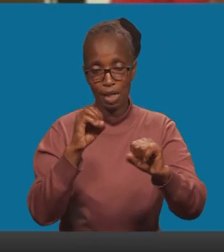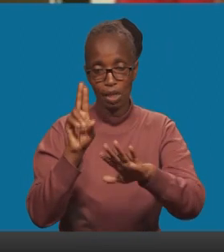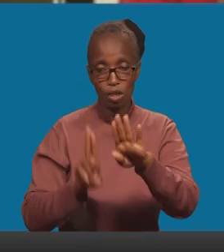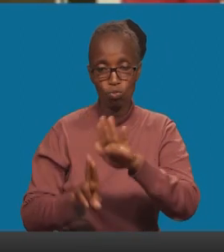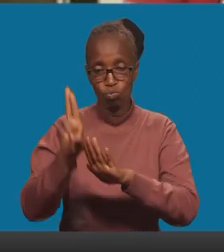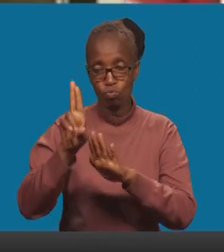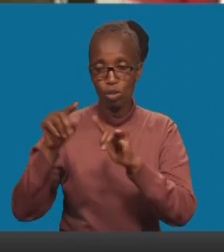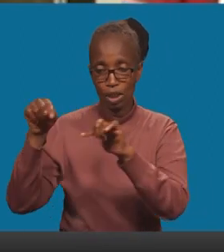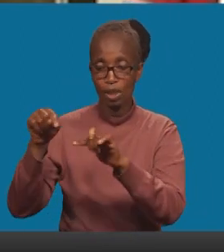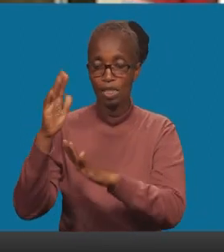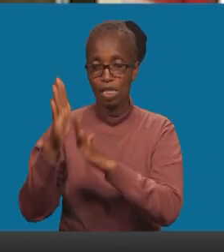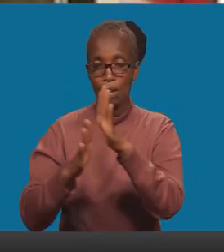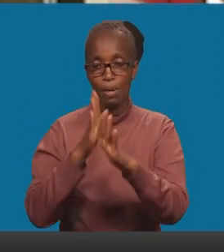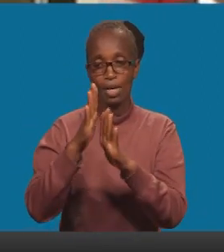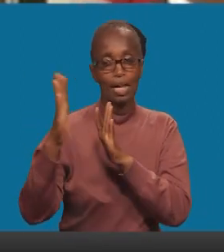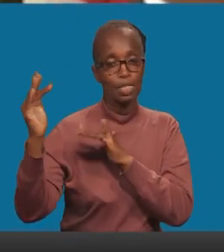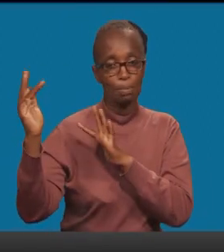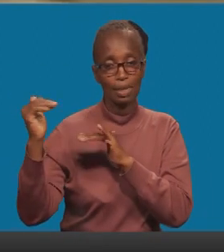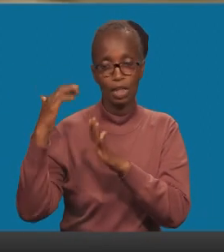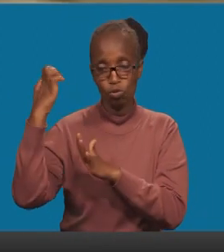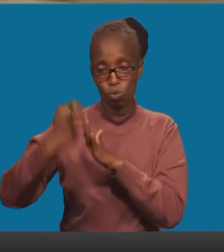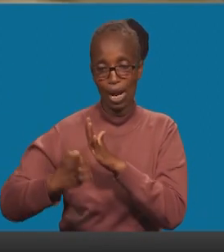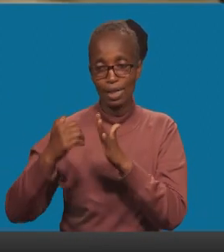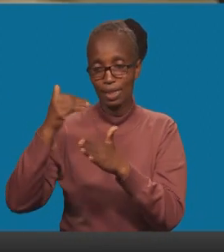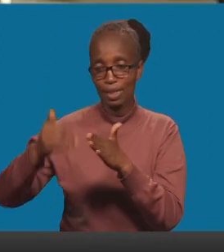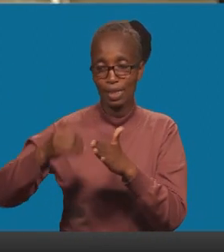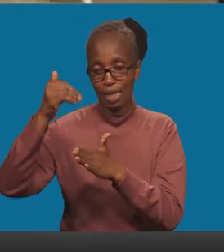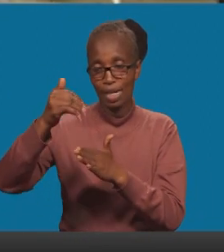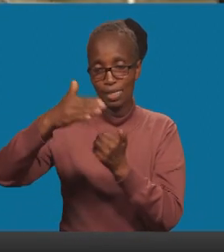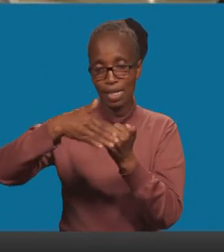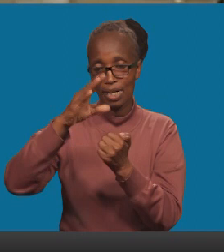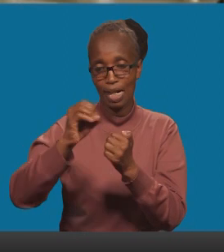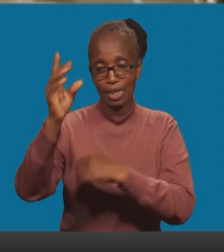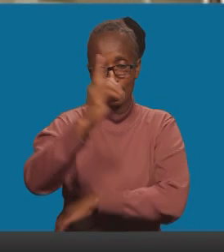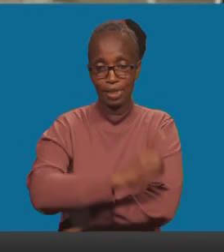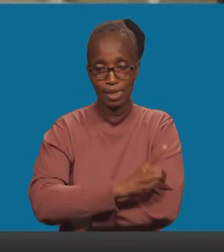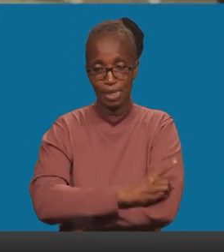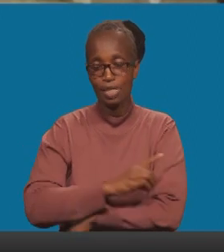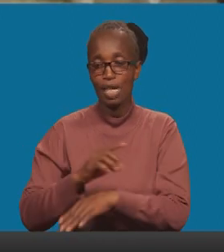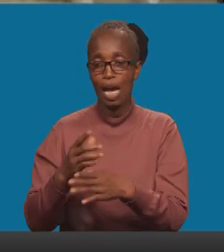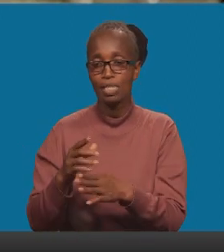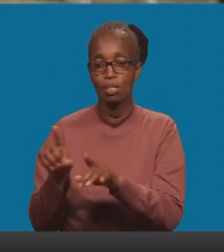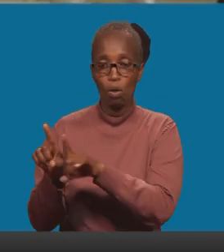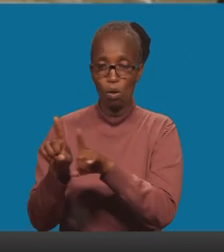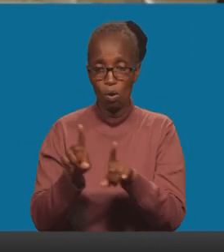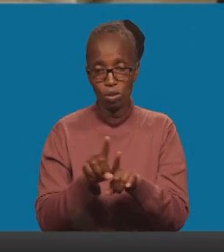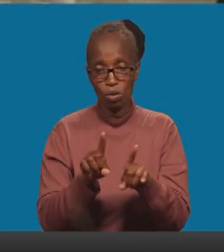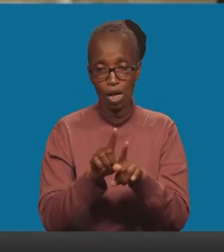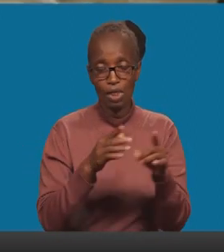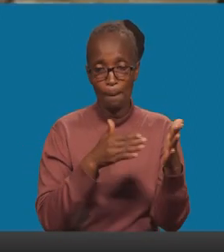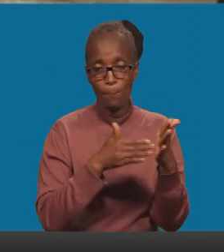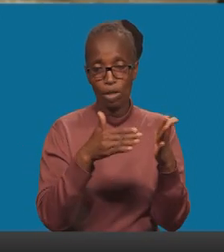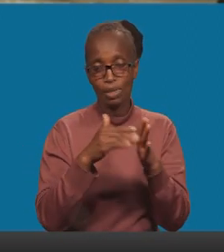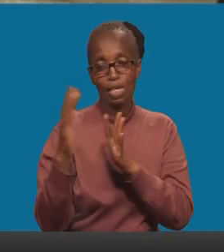Uhuru Kenyatta. Mipango hii ikitarajiwa kukamilika katika kipindi cha siku 90 zijazo, huku kituo cha mpakani